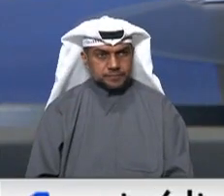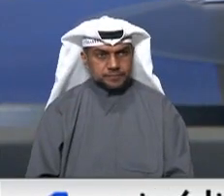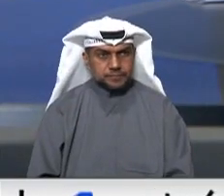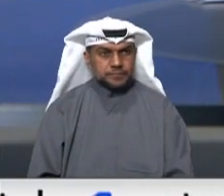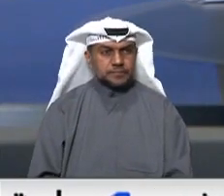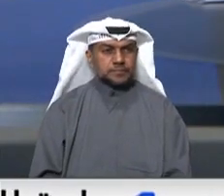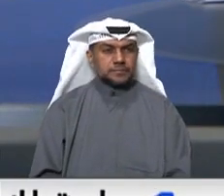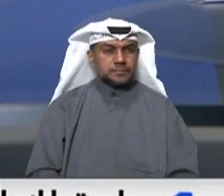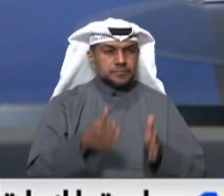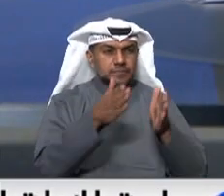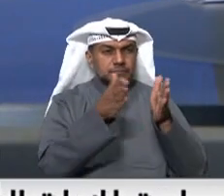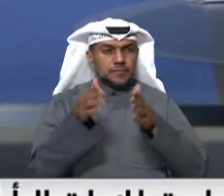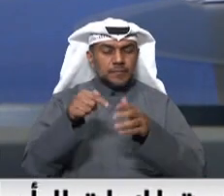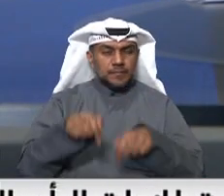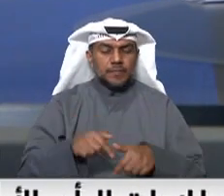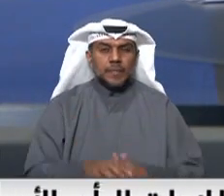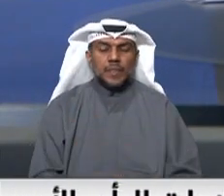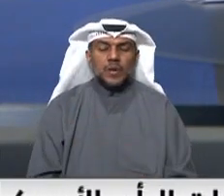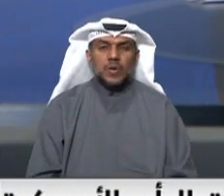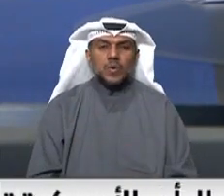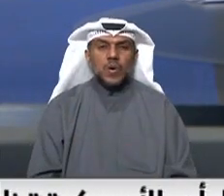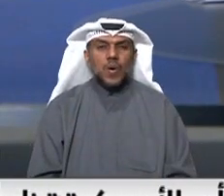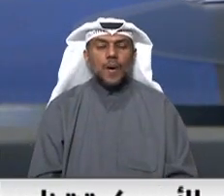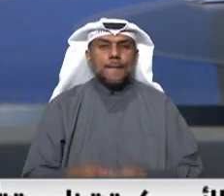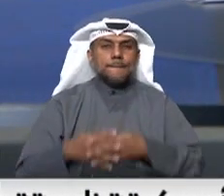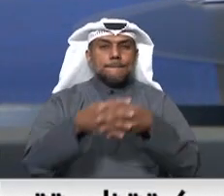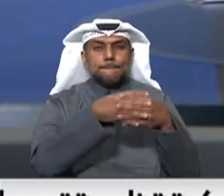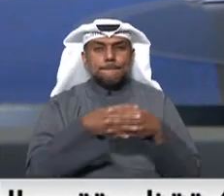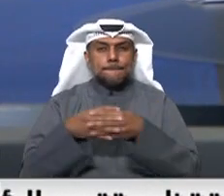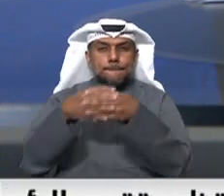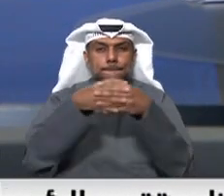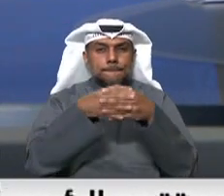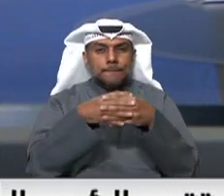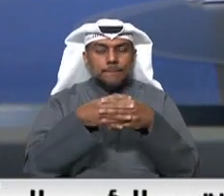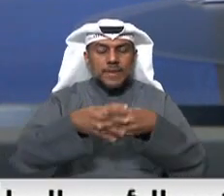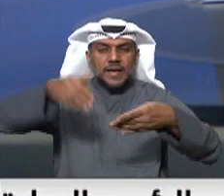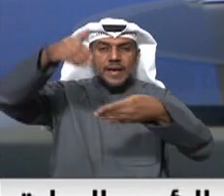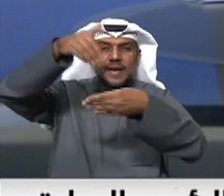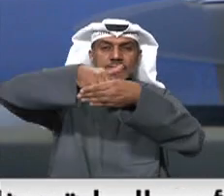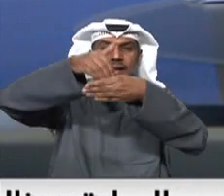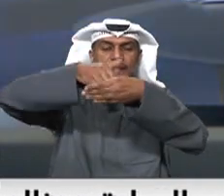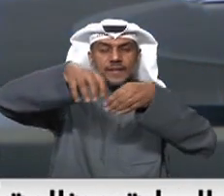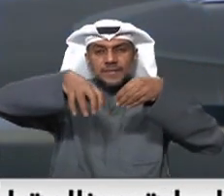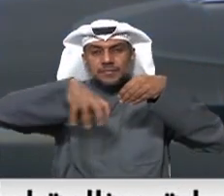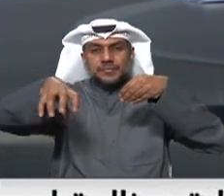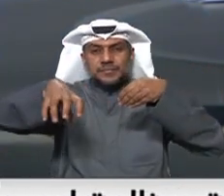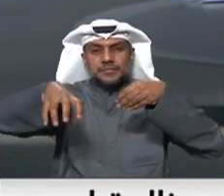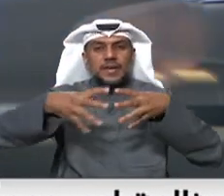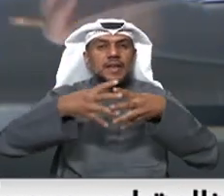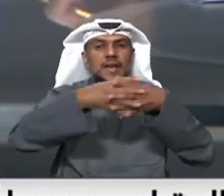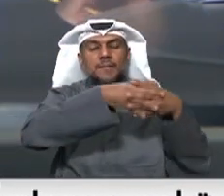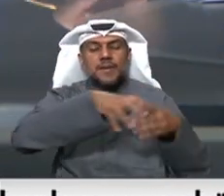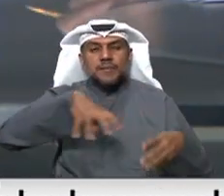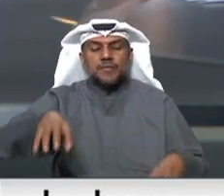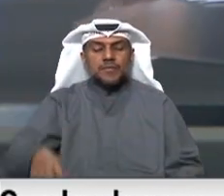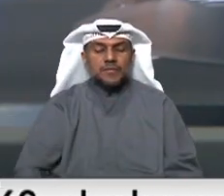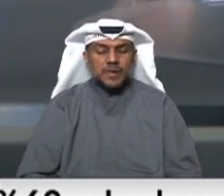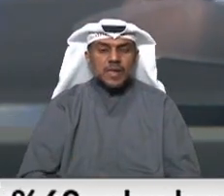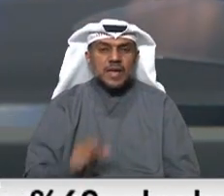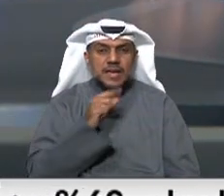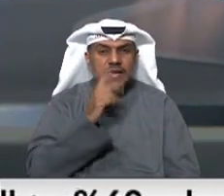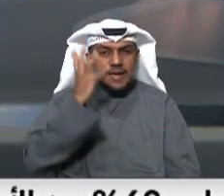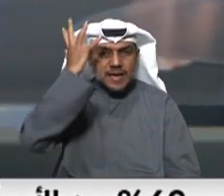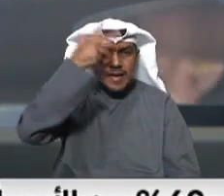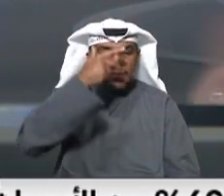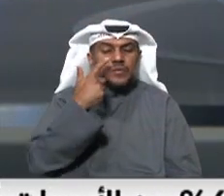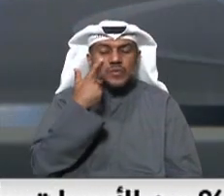تنطلق اليوم في ولايه نيو هامبشير الامريكيه الجوله الثانيه من الانتخابات التمهيديه لاختيار مرشح الحزب الجمهوري